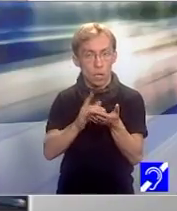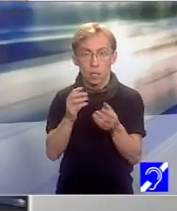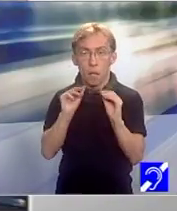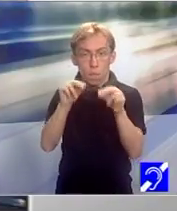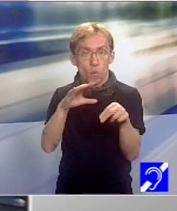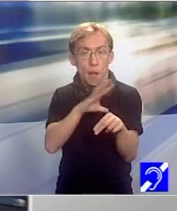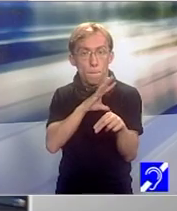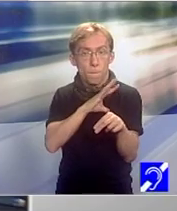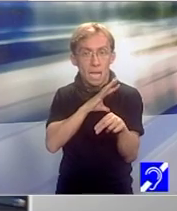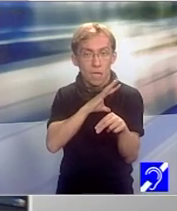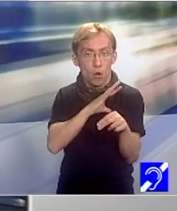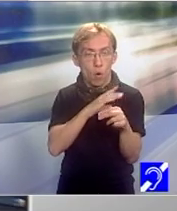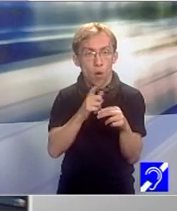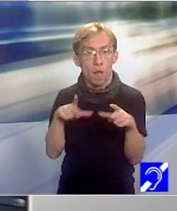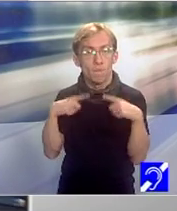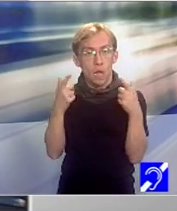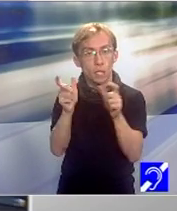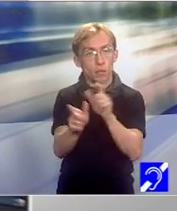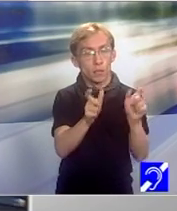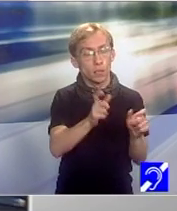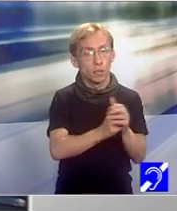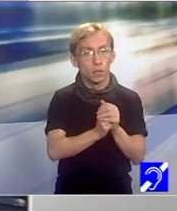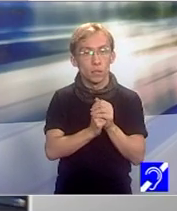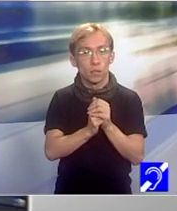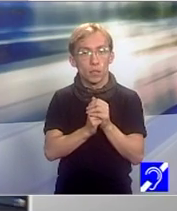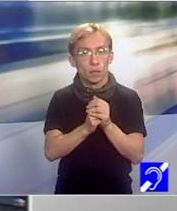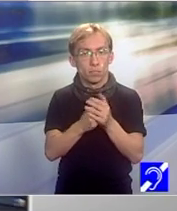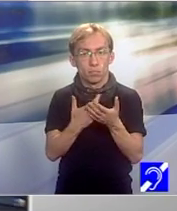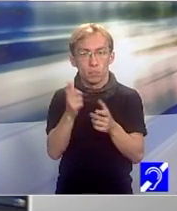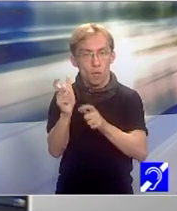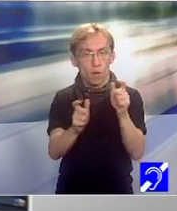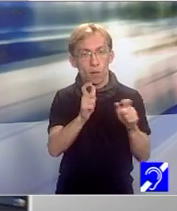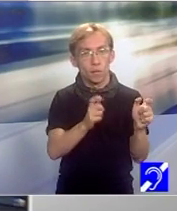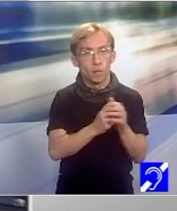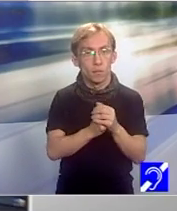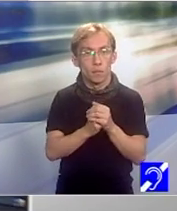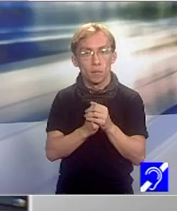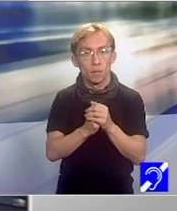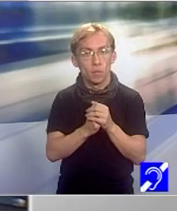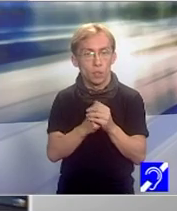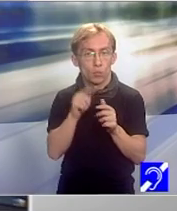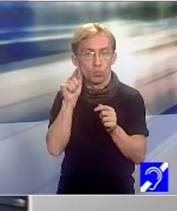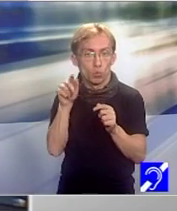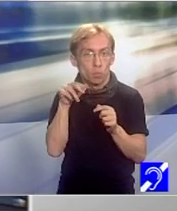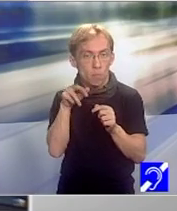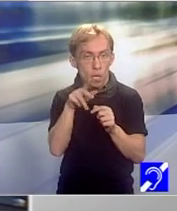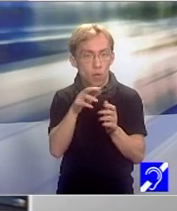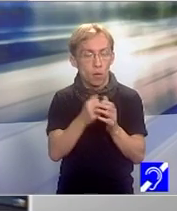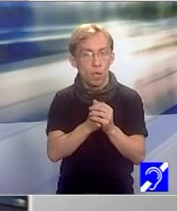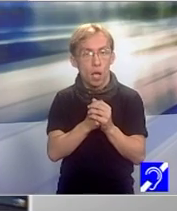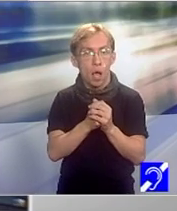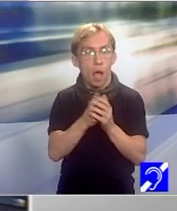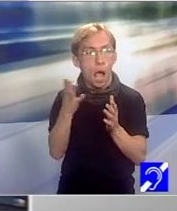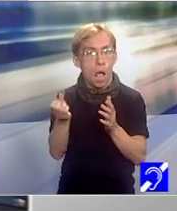viața. Ori, genul acesta de matrapaz lucruri, că până la urmă asta este, tu te duci, ei practic aduc pe